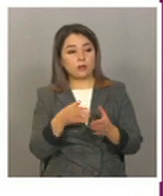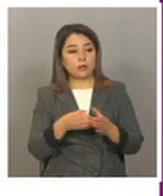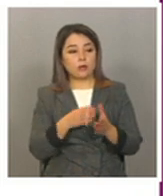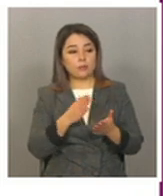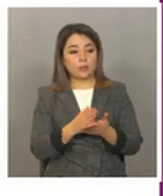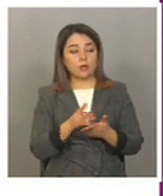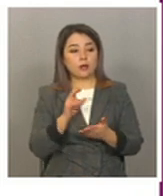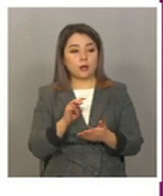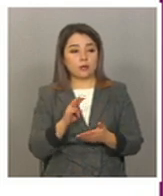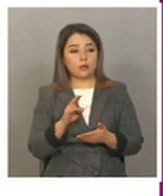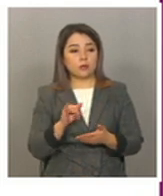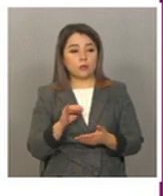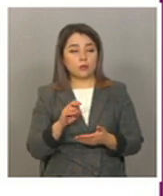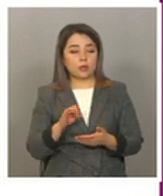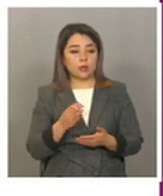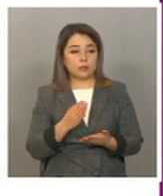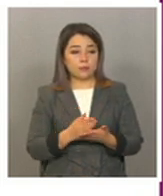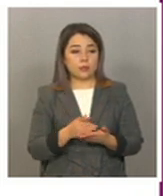Кан Ювэй.